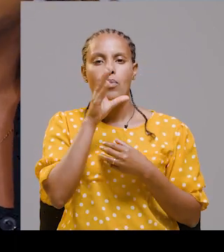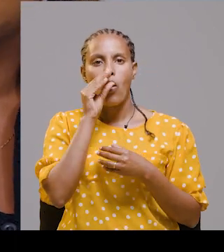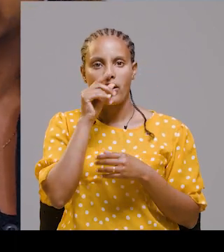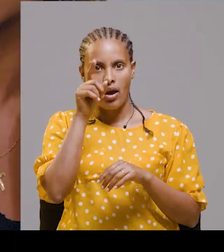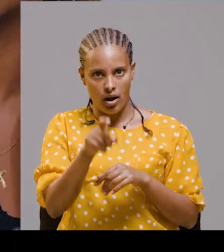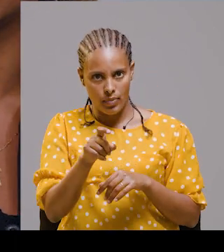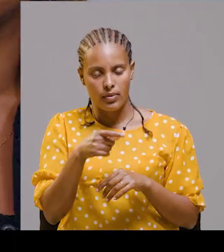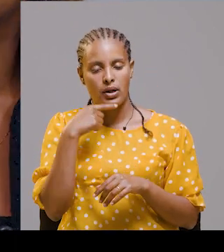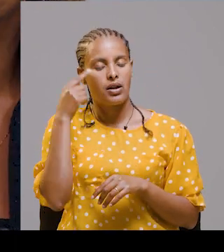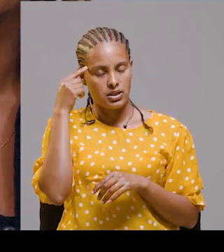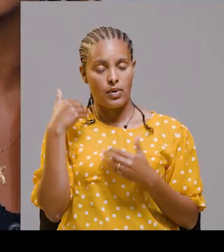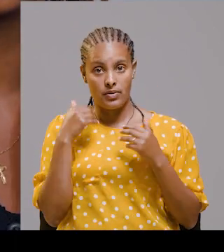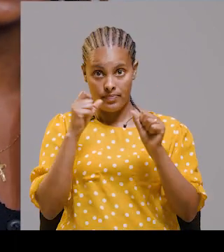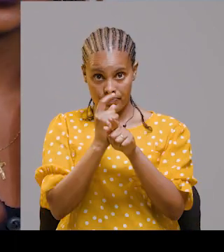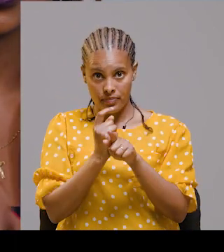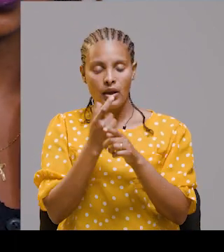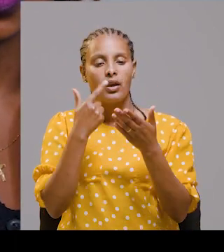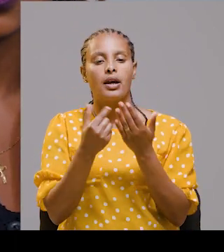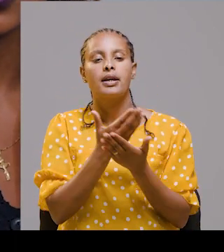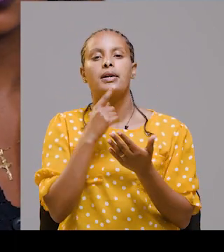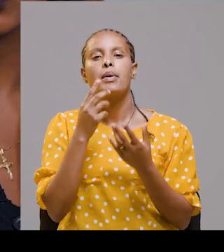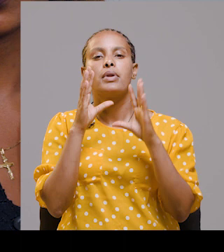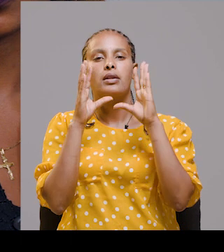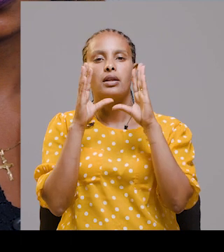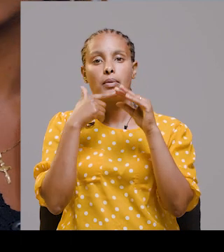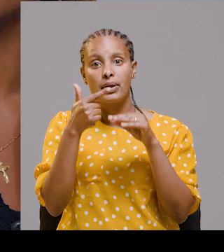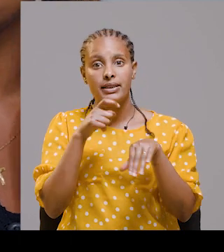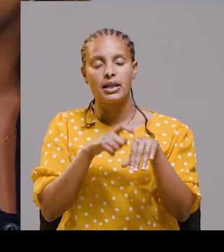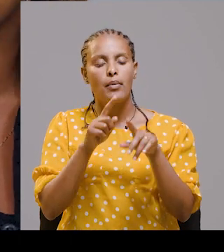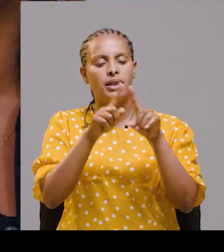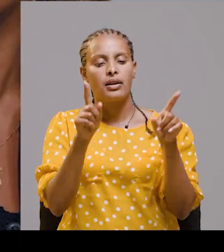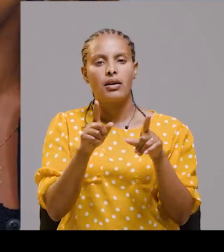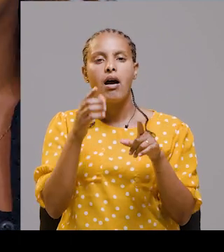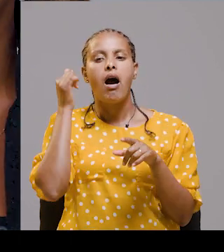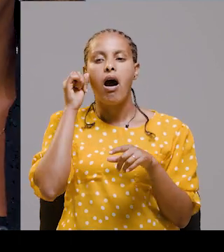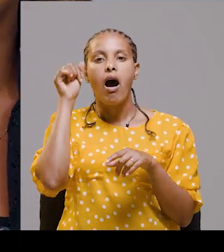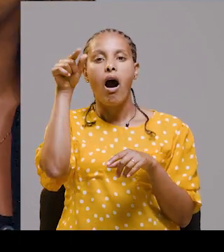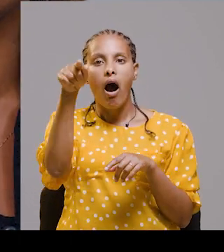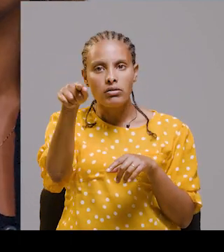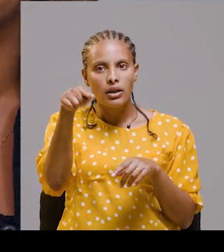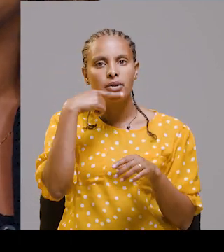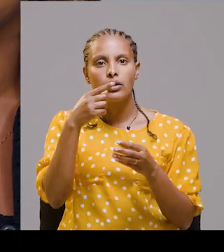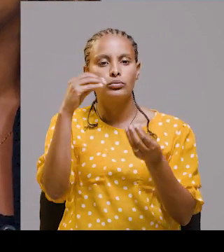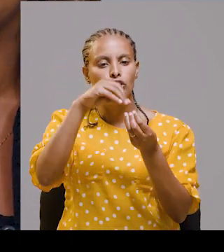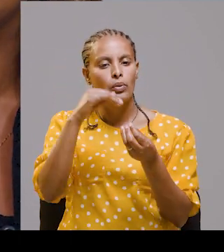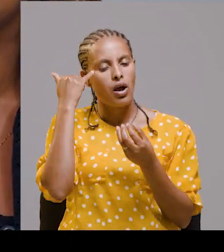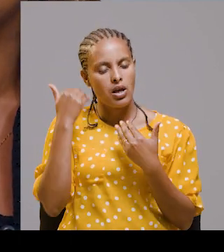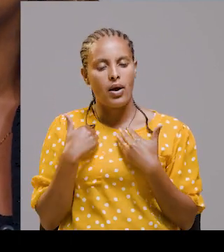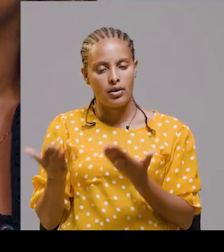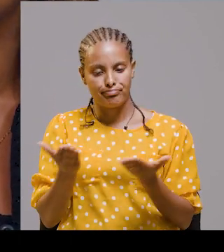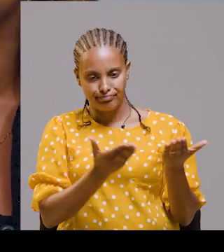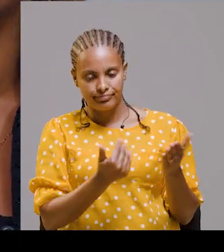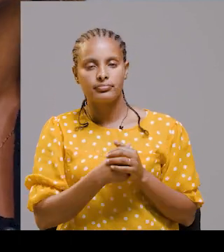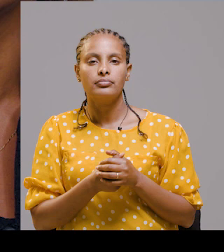ልናወራቸው የሚገባው ብለን እናስባለን። አይደለም ይህን ነገር ስንል እንደው በተለየ መልኩ ደግሞ አንተ የምትለው ሀሳብ የምትጨምርልን ነገር አለ